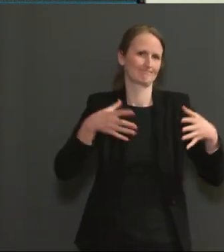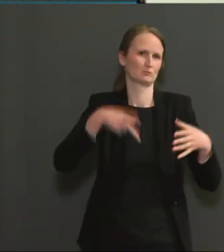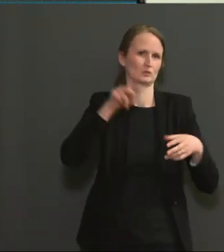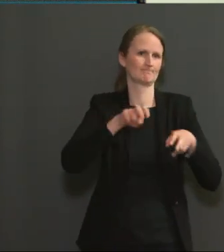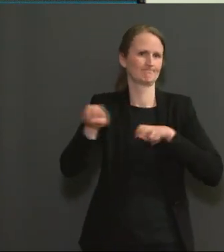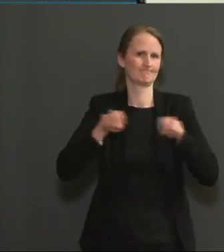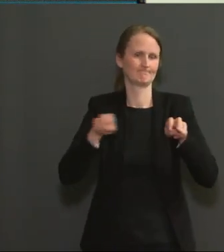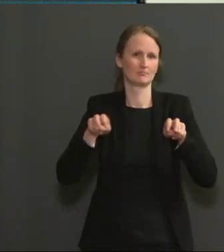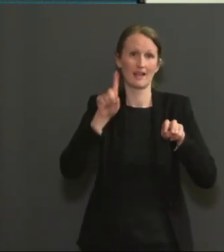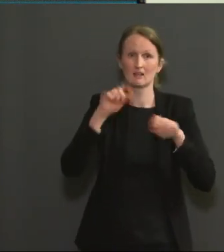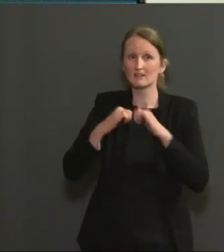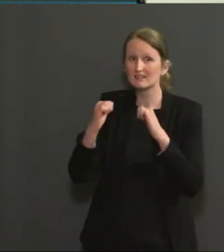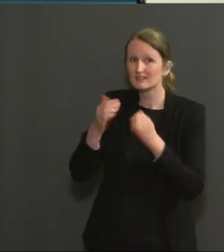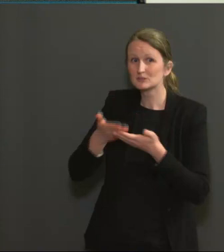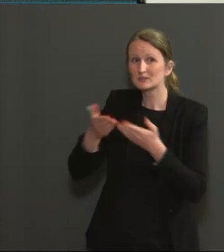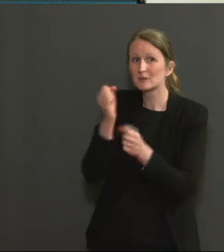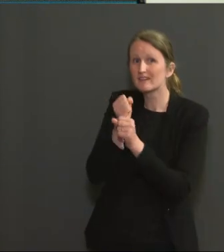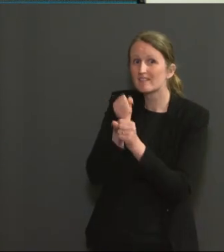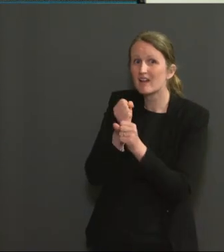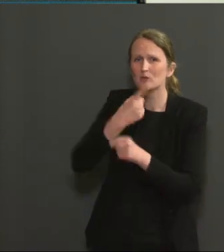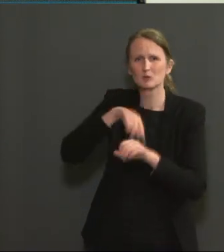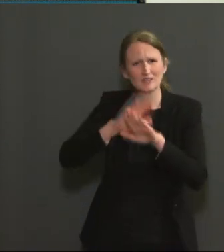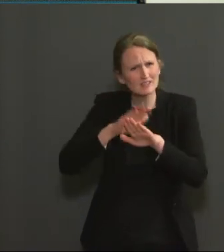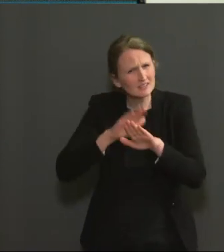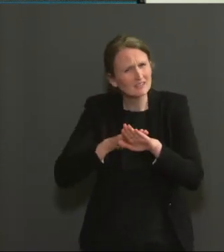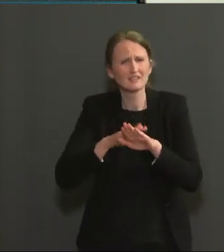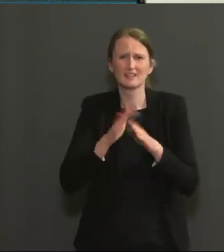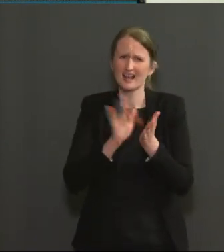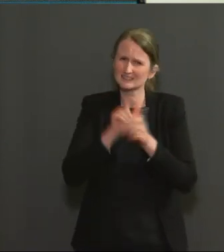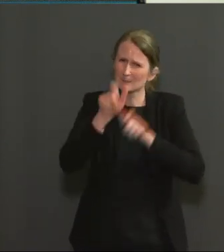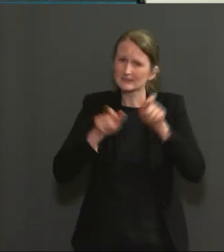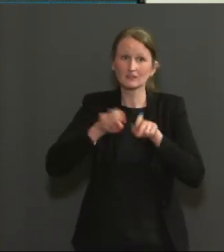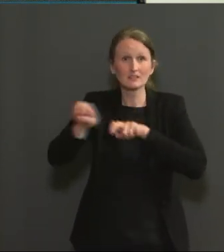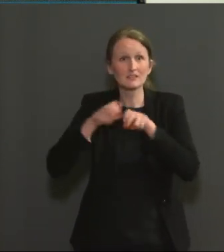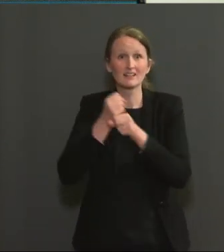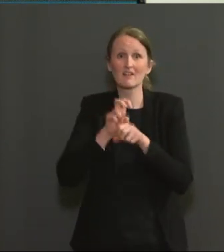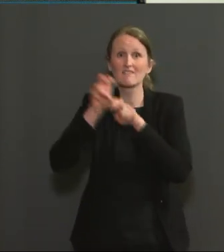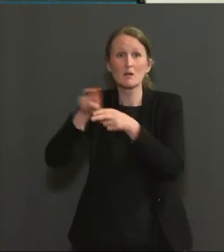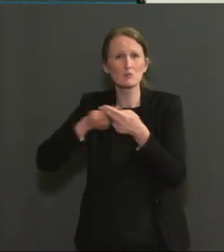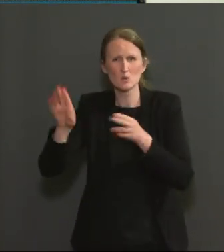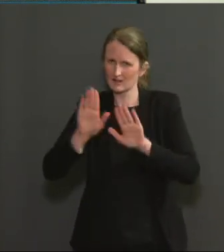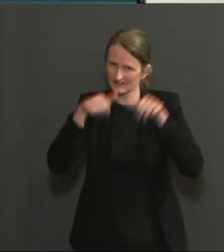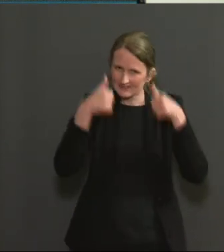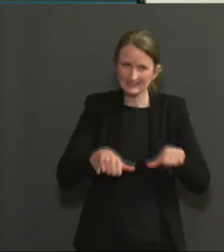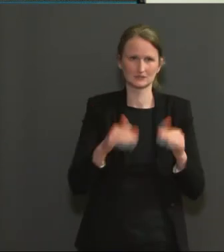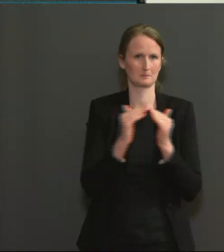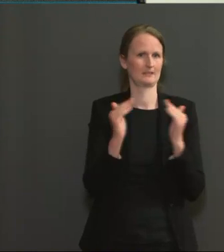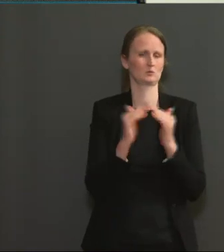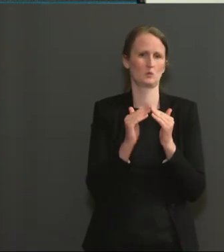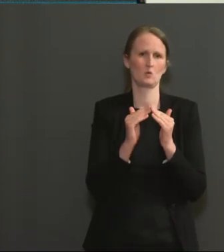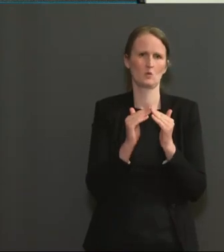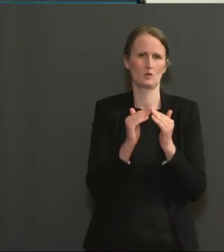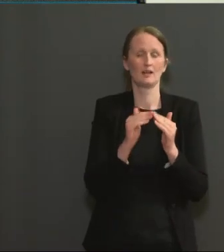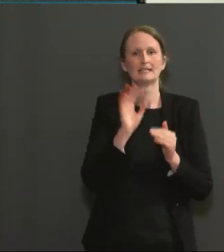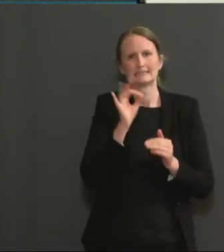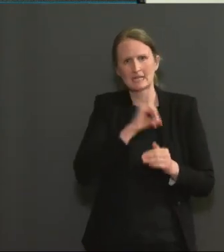du télétravail nous savons qu'il a des inconvénients mais actuellement il a certains diront malheureusement mais c'est ainsi